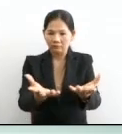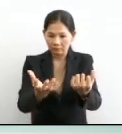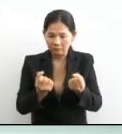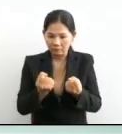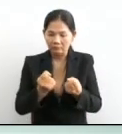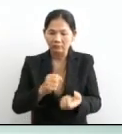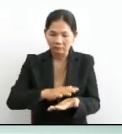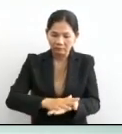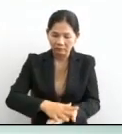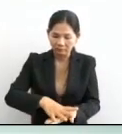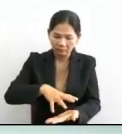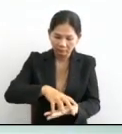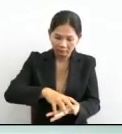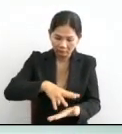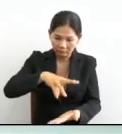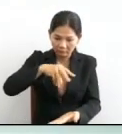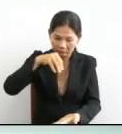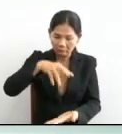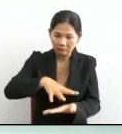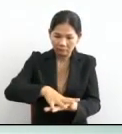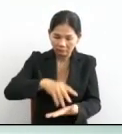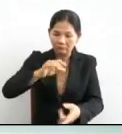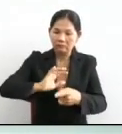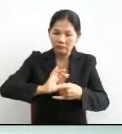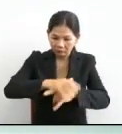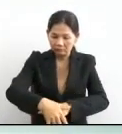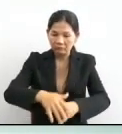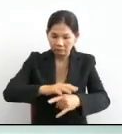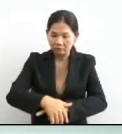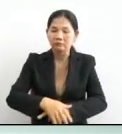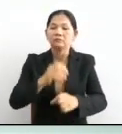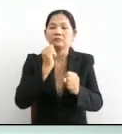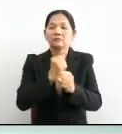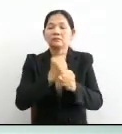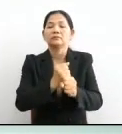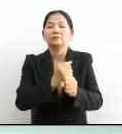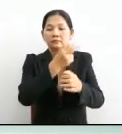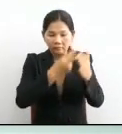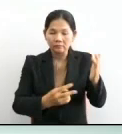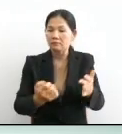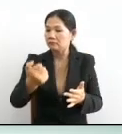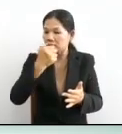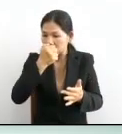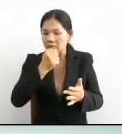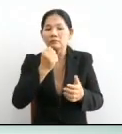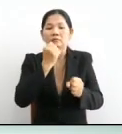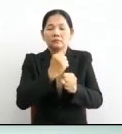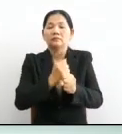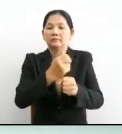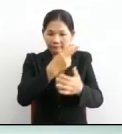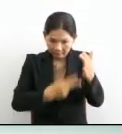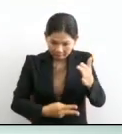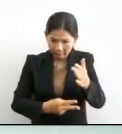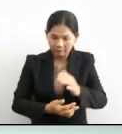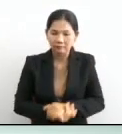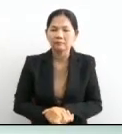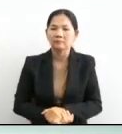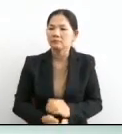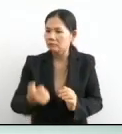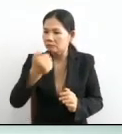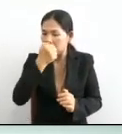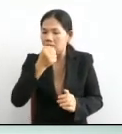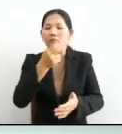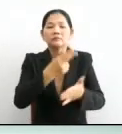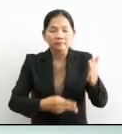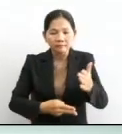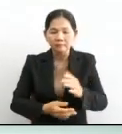mí từ thuơ chìa nùm mà vấy khả chà chẳng con cục này cho bà chị đăng ấy chà nùm ấy à